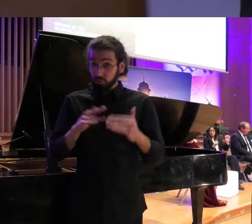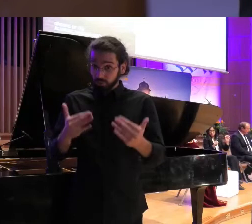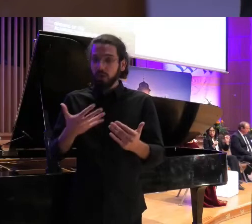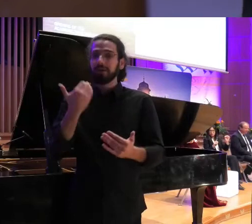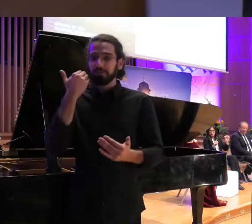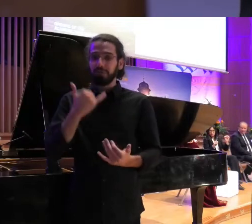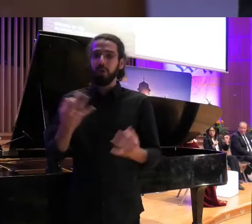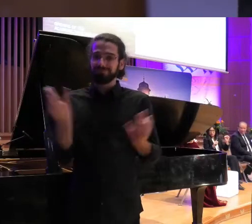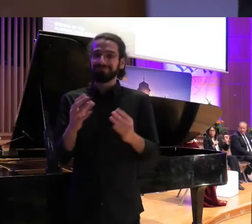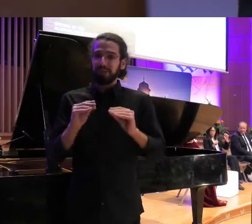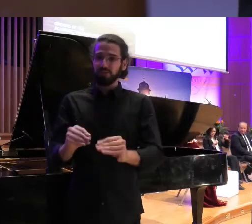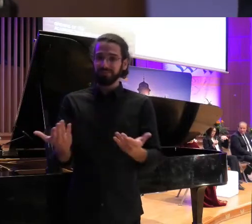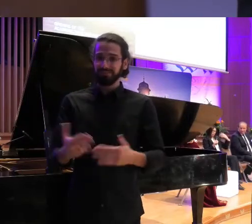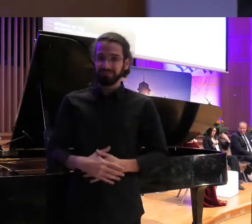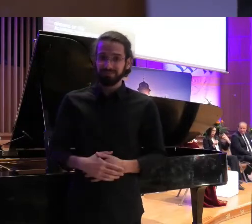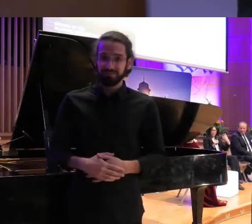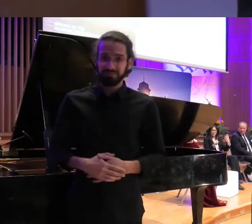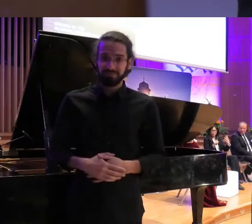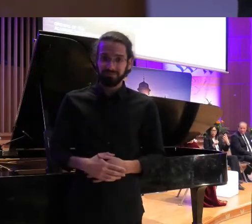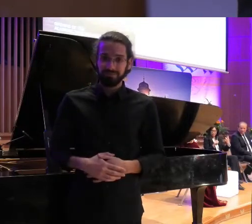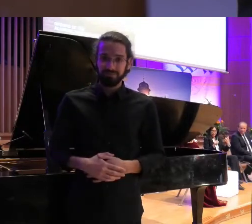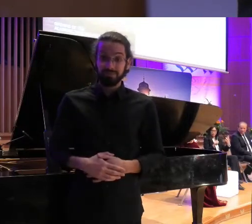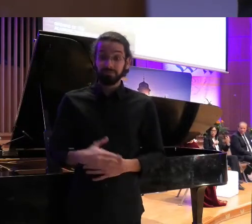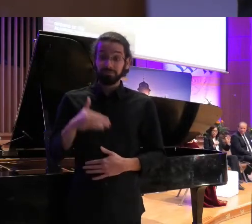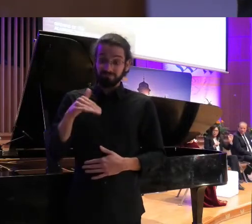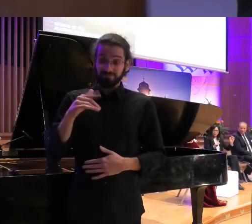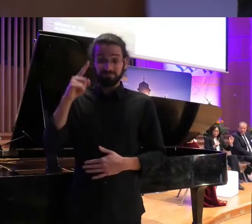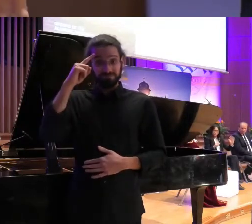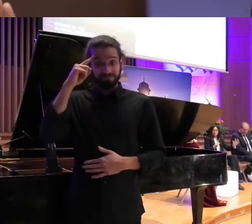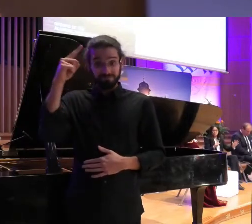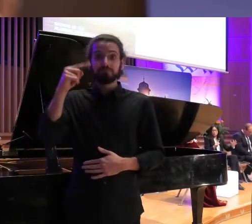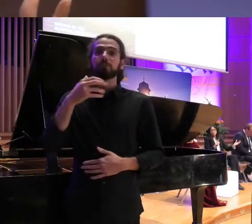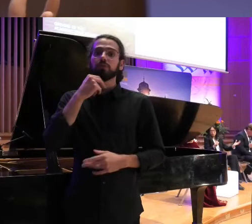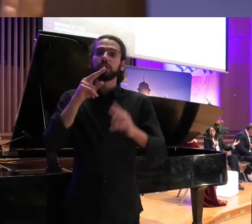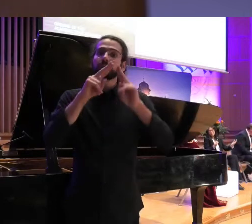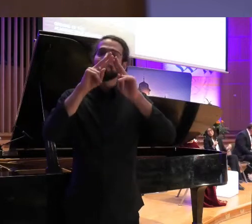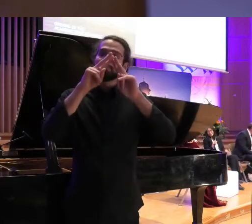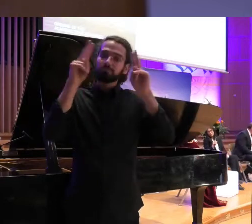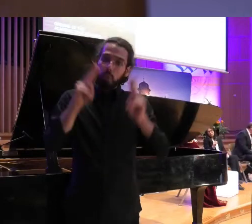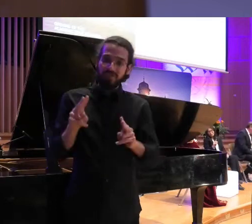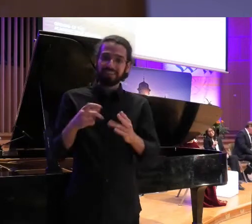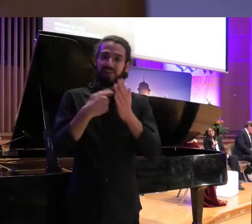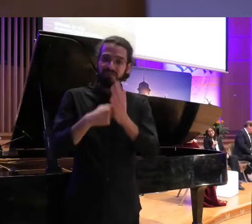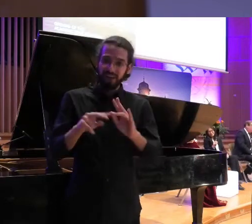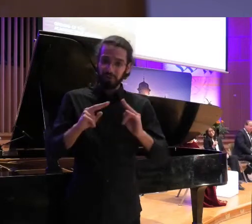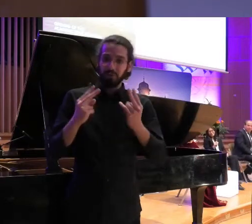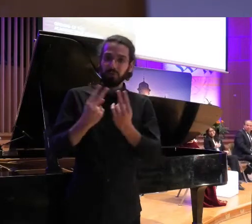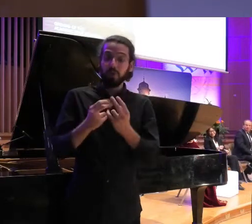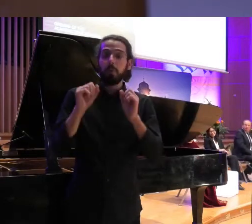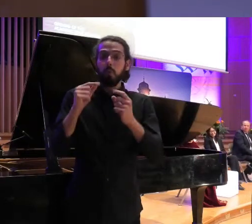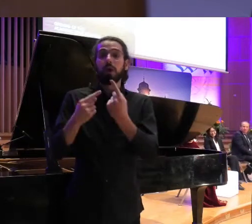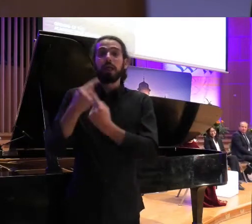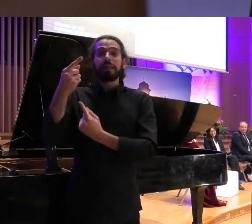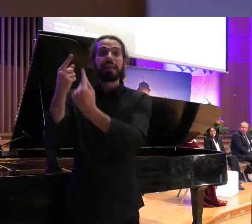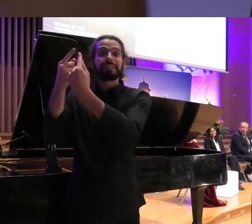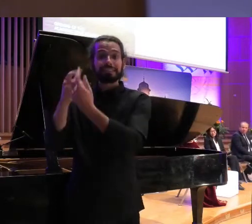that. And coming from that kind of place to set the next generation of SDGs.